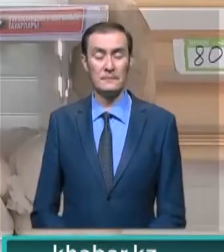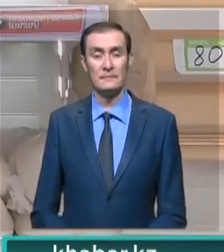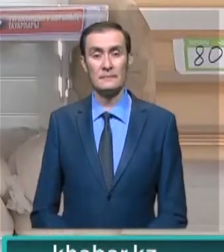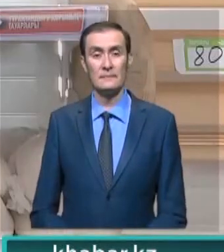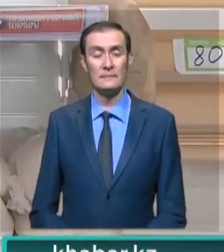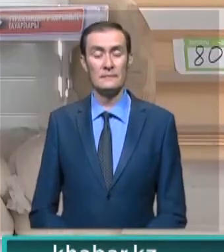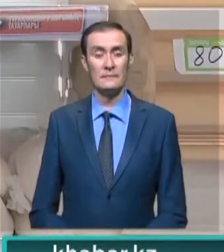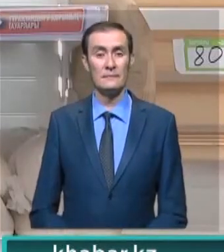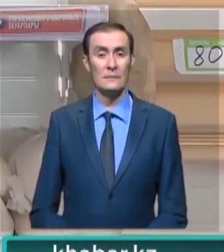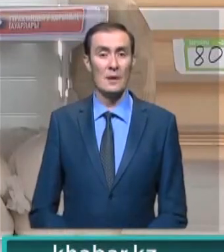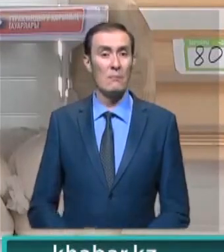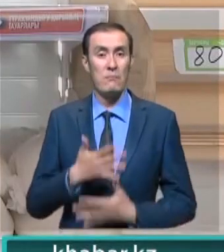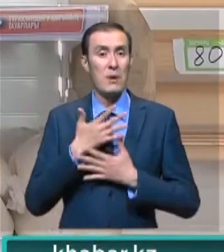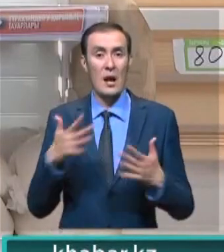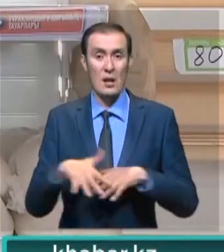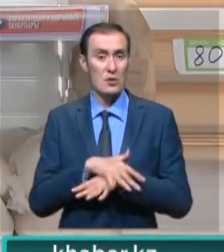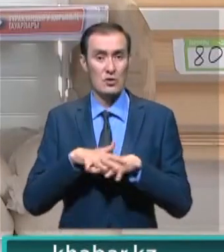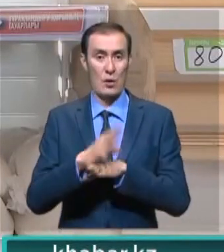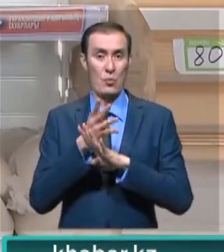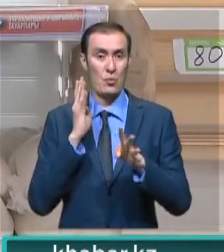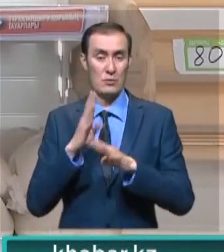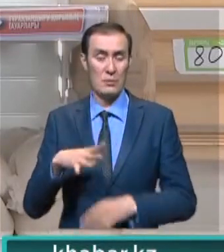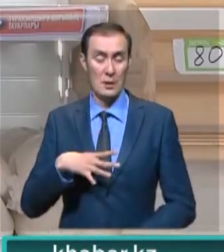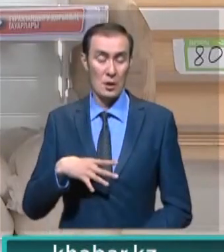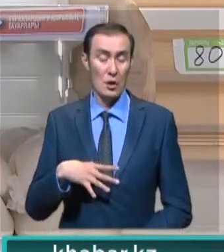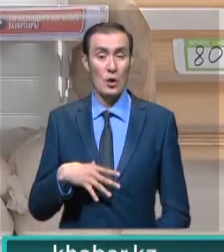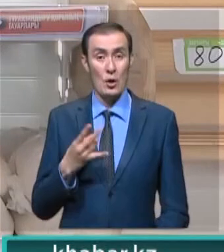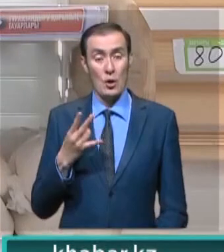этого у нас большая очередь, ругается. Но